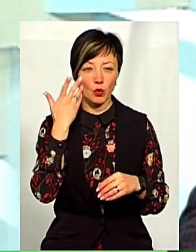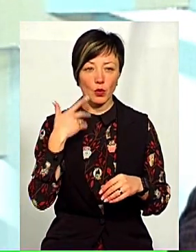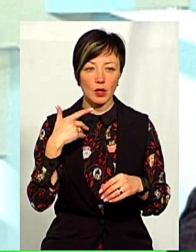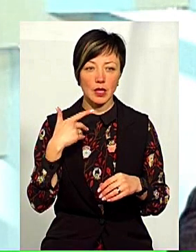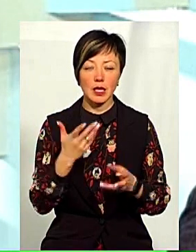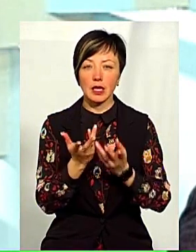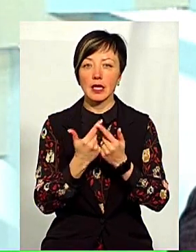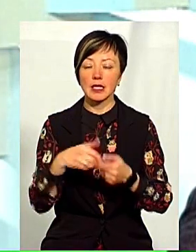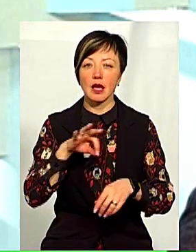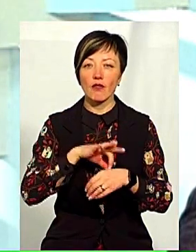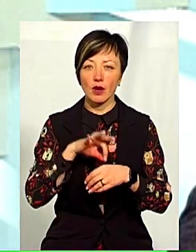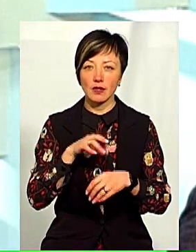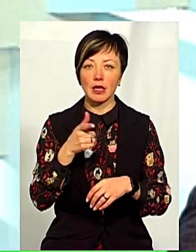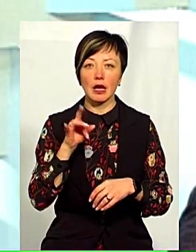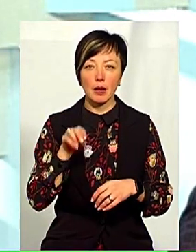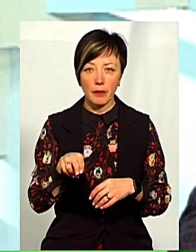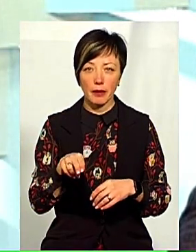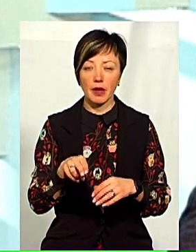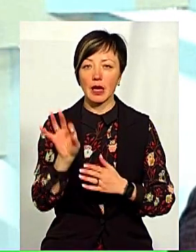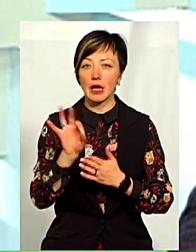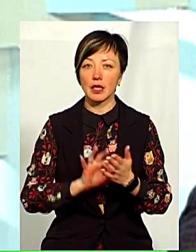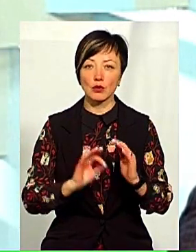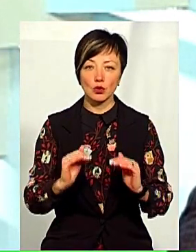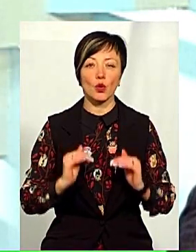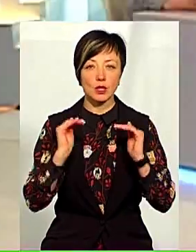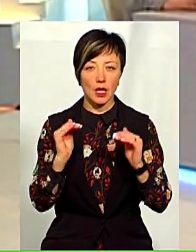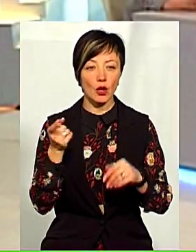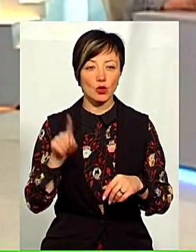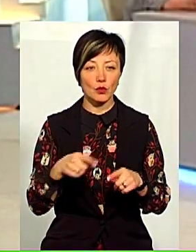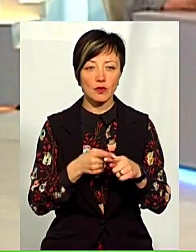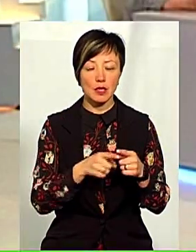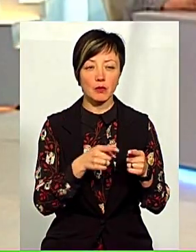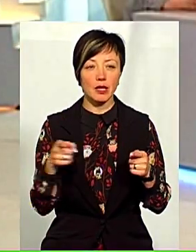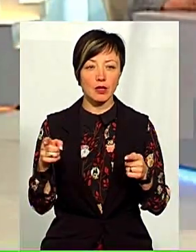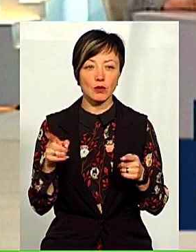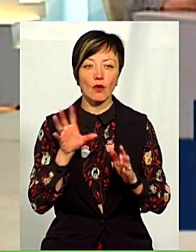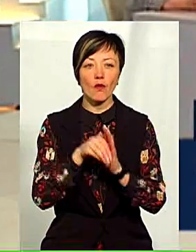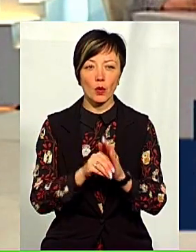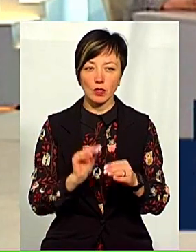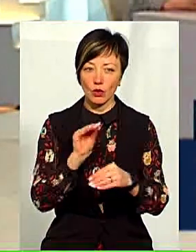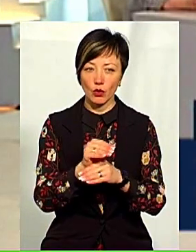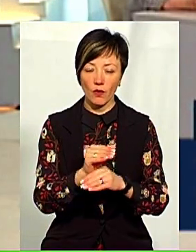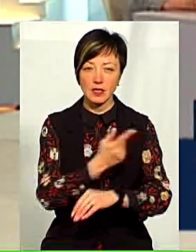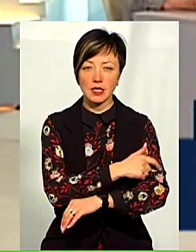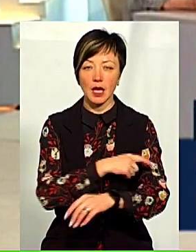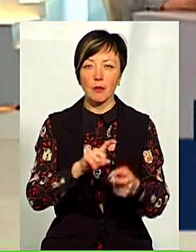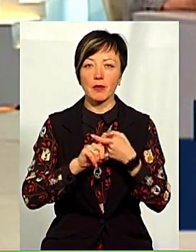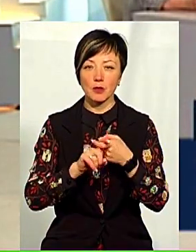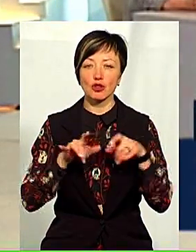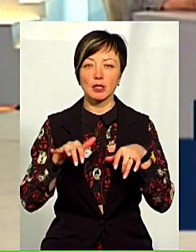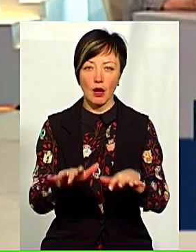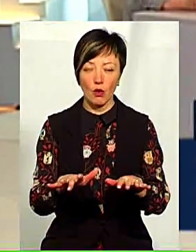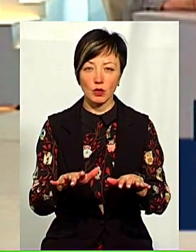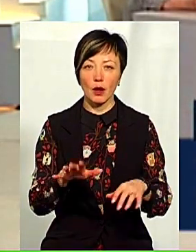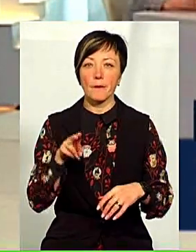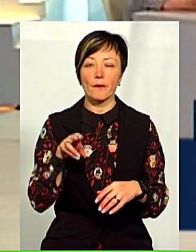число захворівших на грип різко зростає, а тому в цей період вводяться додаткові санітарно-епідемічні заходи